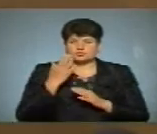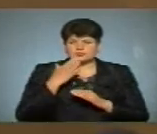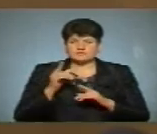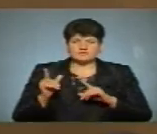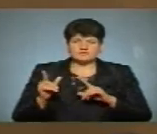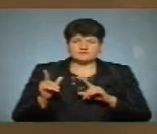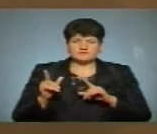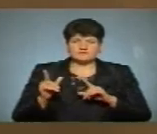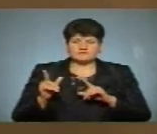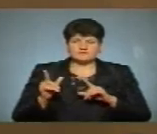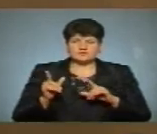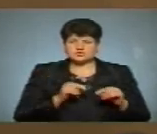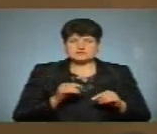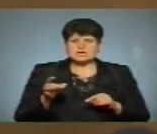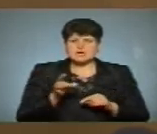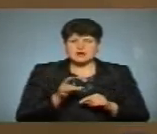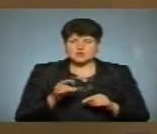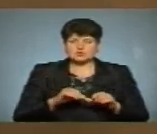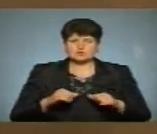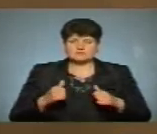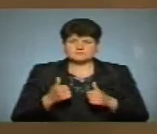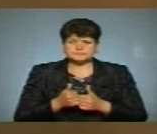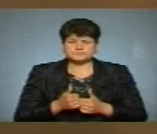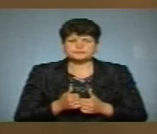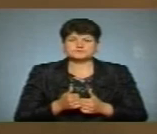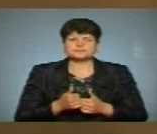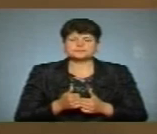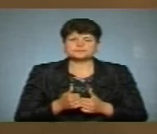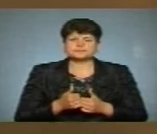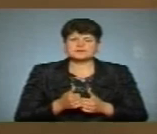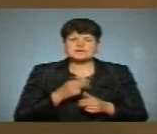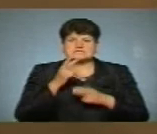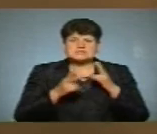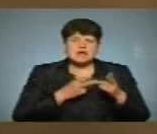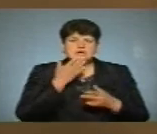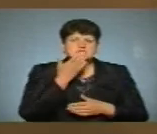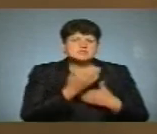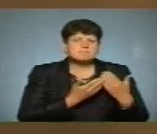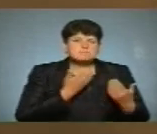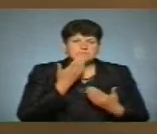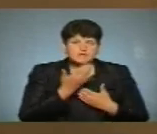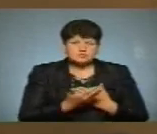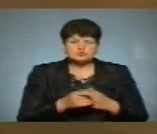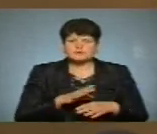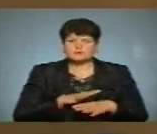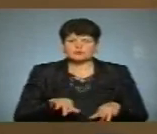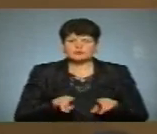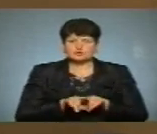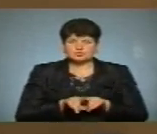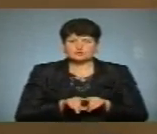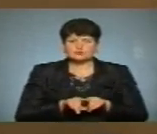своїх районних комісаріатів, також там термометрію їм проводять. Скарги запитують, щоб не було такого, щоб могли